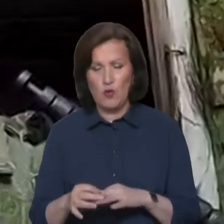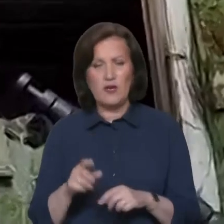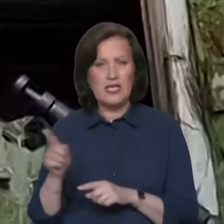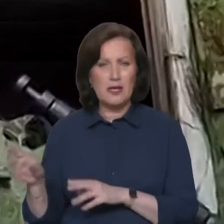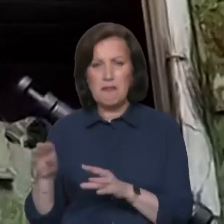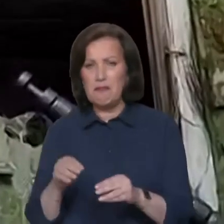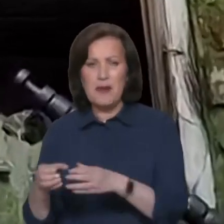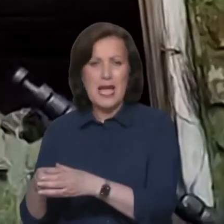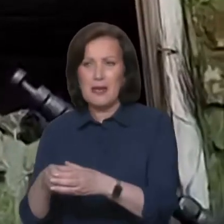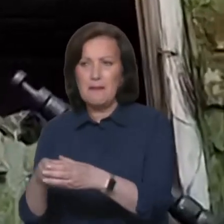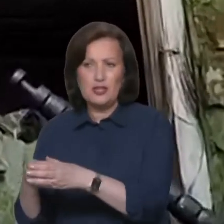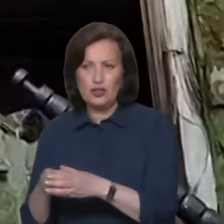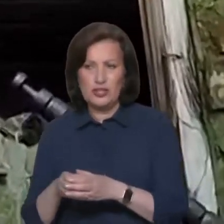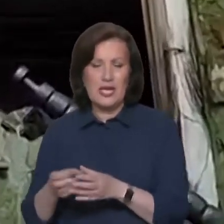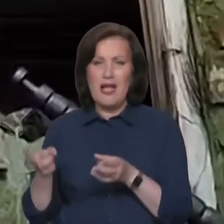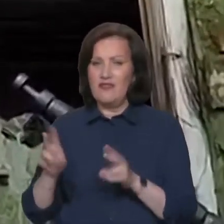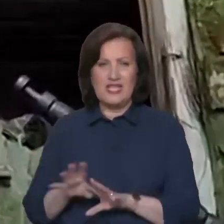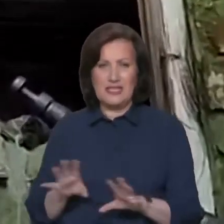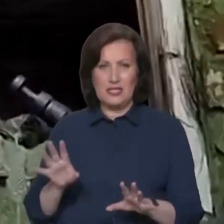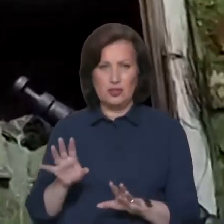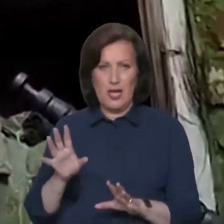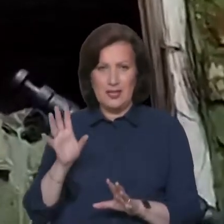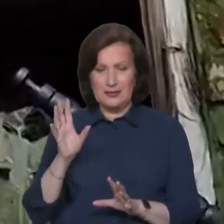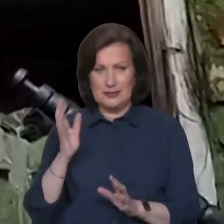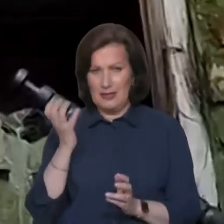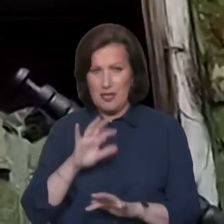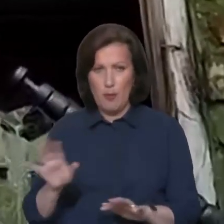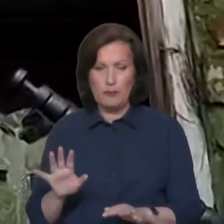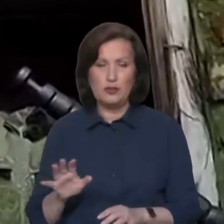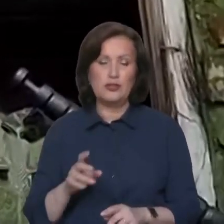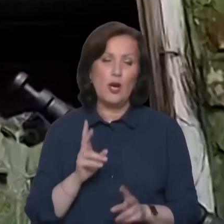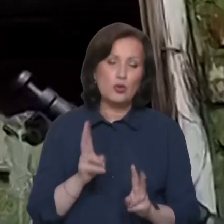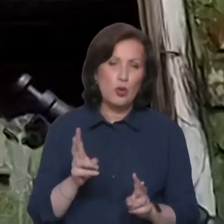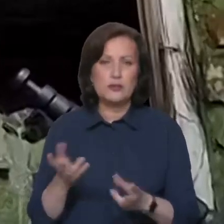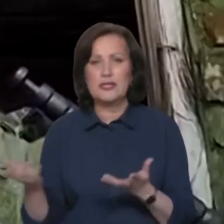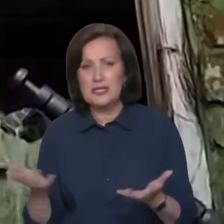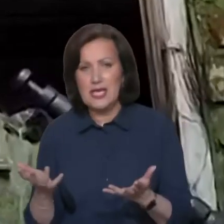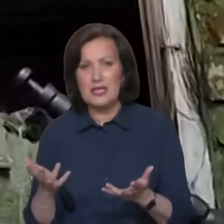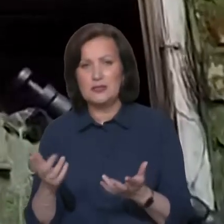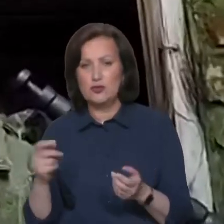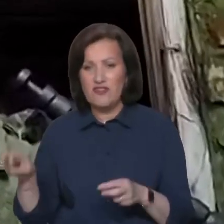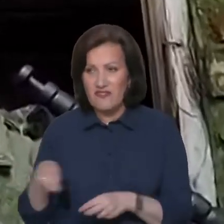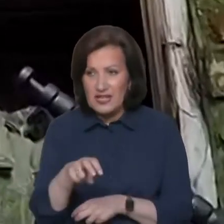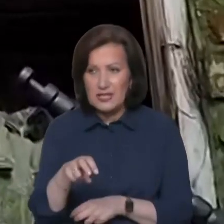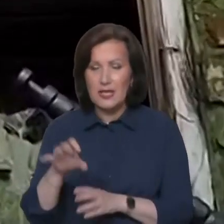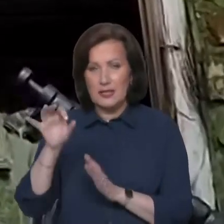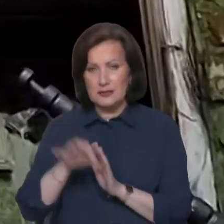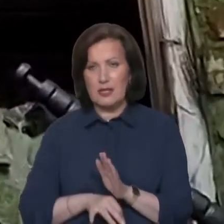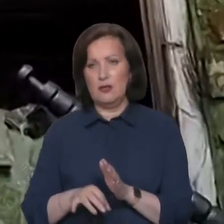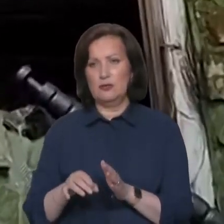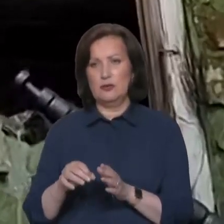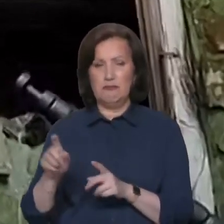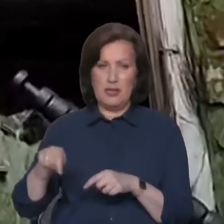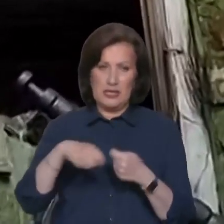їх переміщення взагалі не залишаються непоміченими, якщо десь щось вийде кудись, то одразу, як то